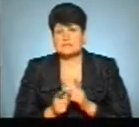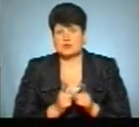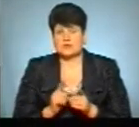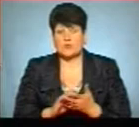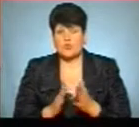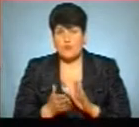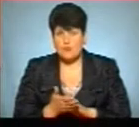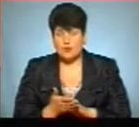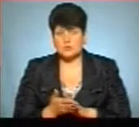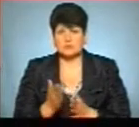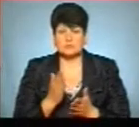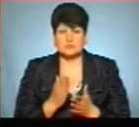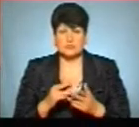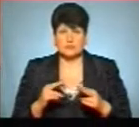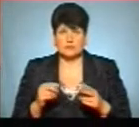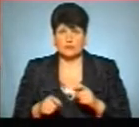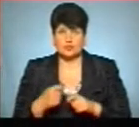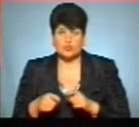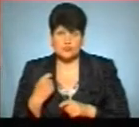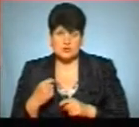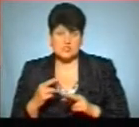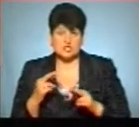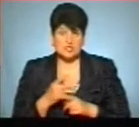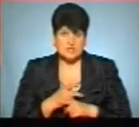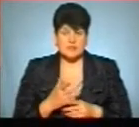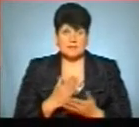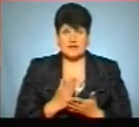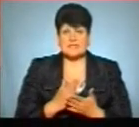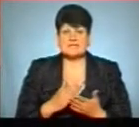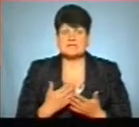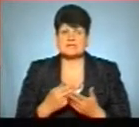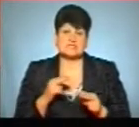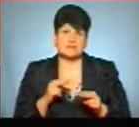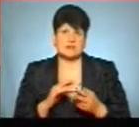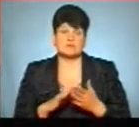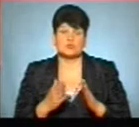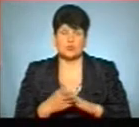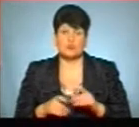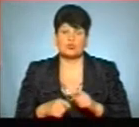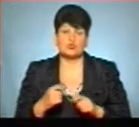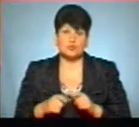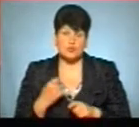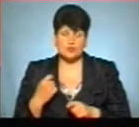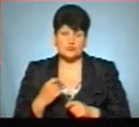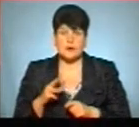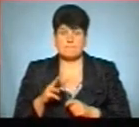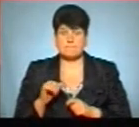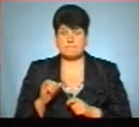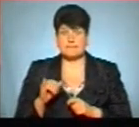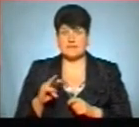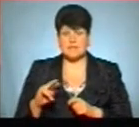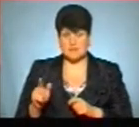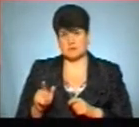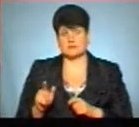уражаються шкідниками. Ну, в першу чергу, ми свідками ситуації пошкодження каштанової міллю